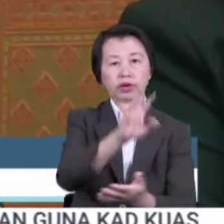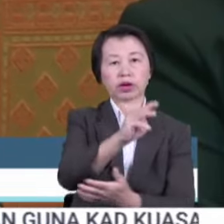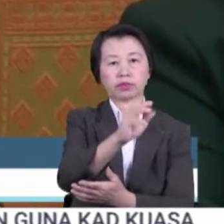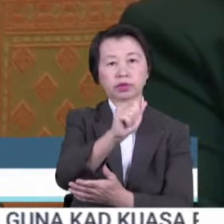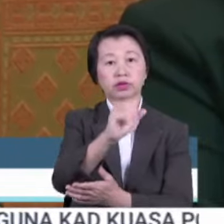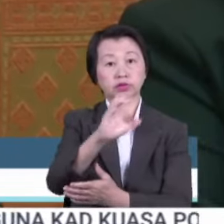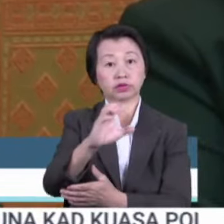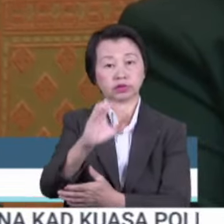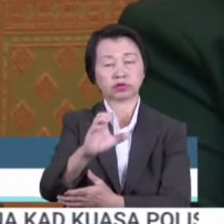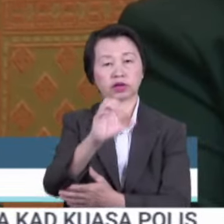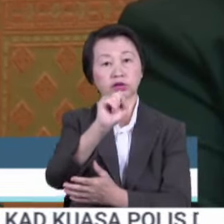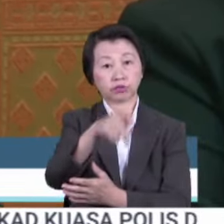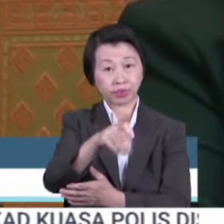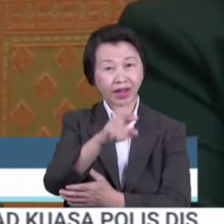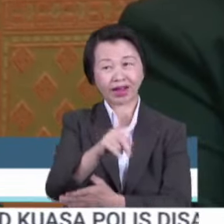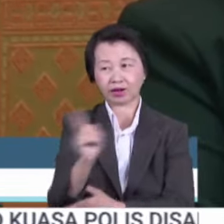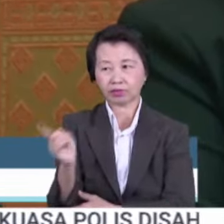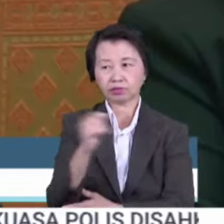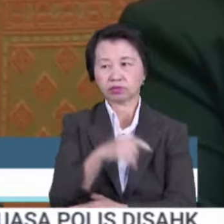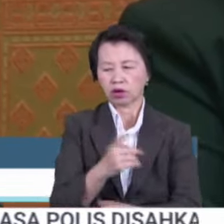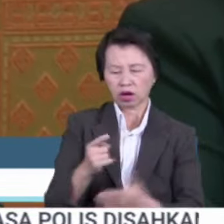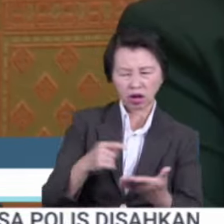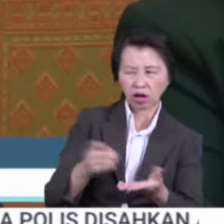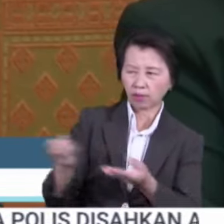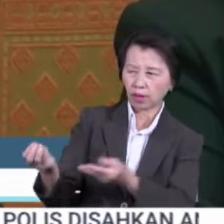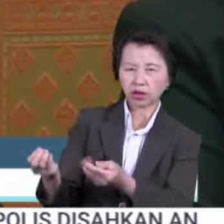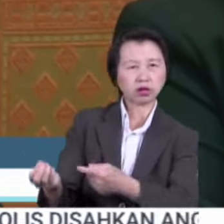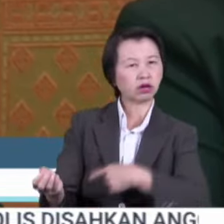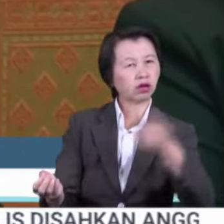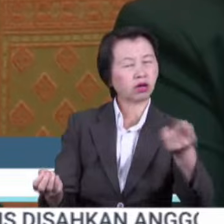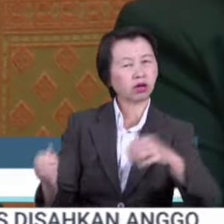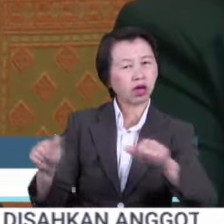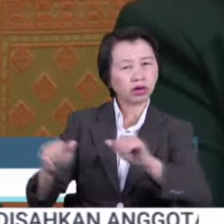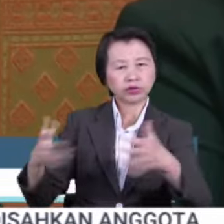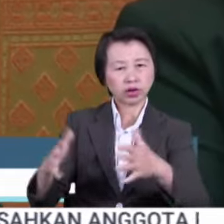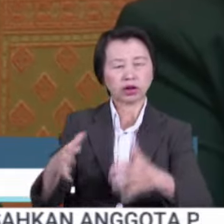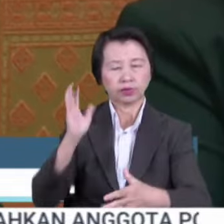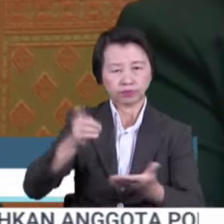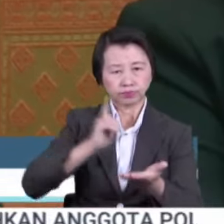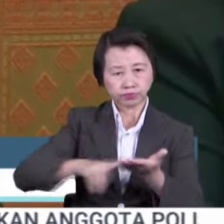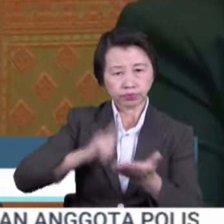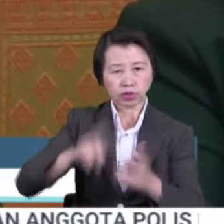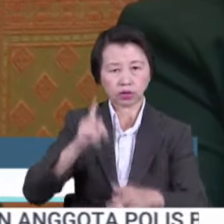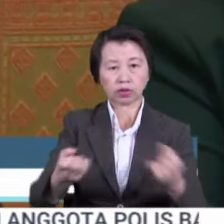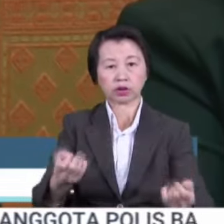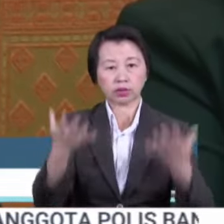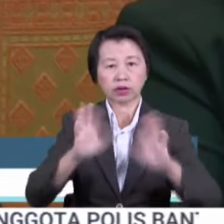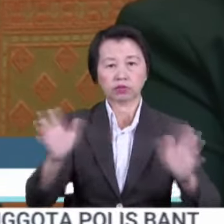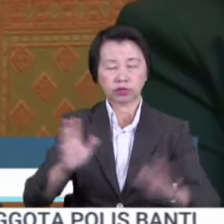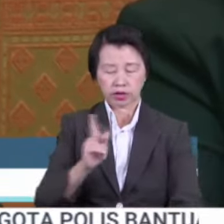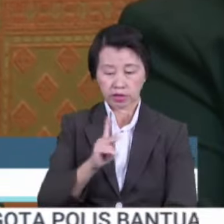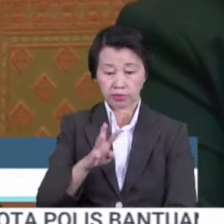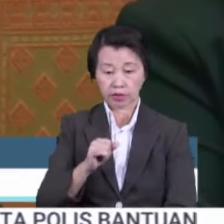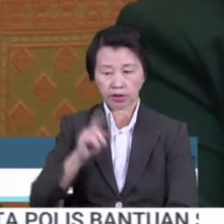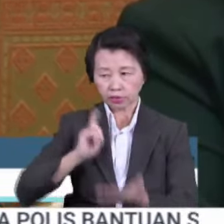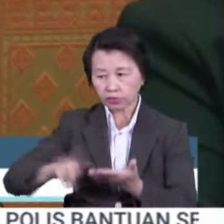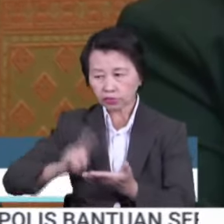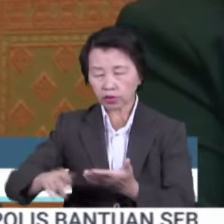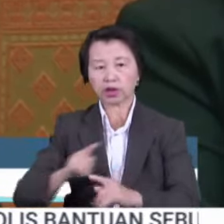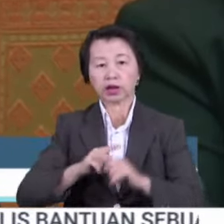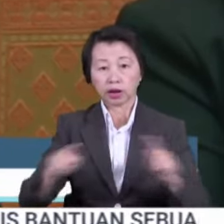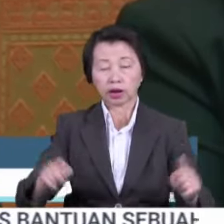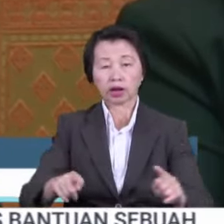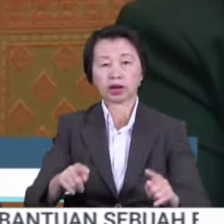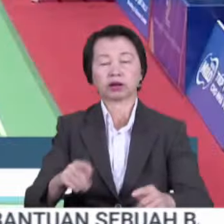penerima juga sekarang akan di eee cek lah oleh orang ramai bukan saja Kita So saya percaya